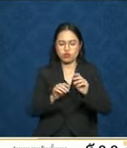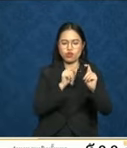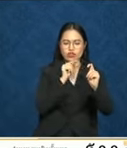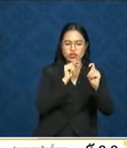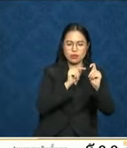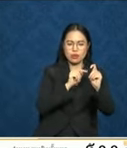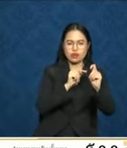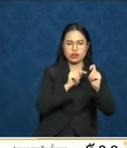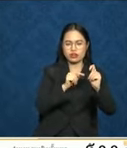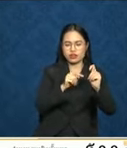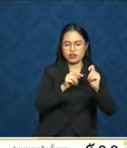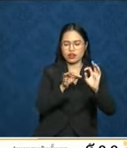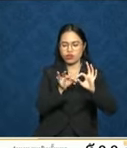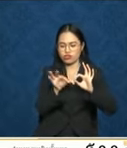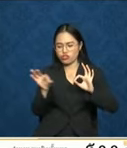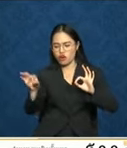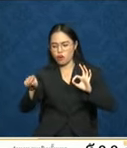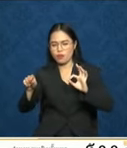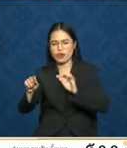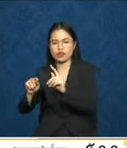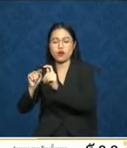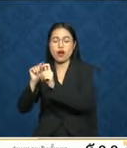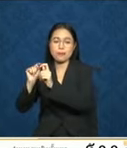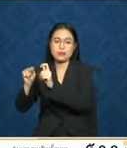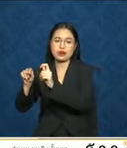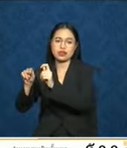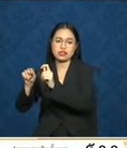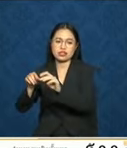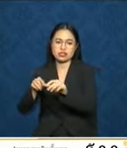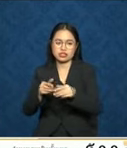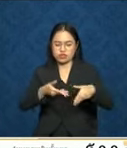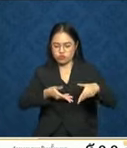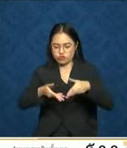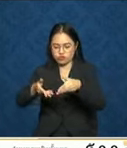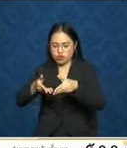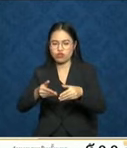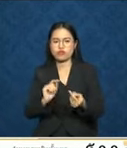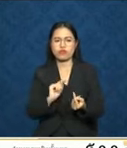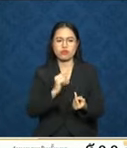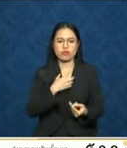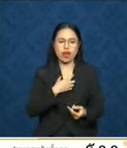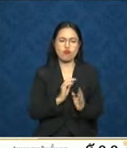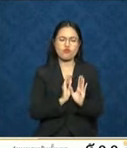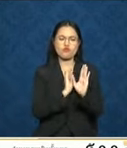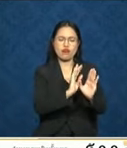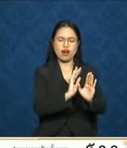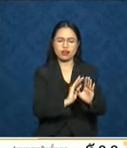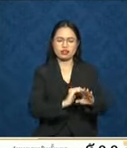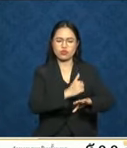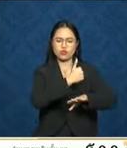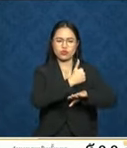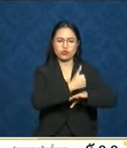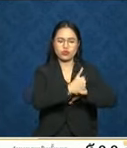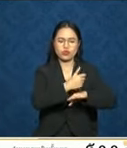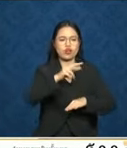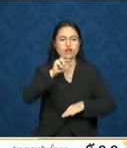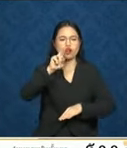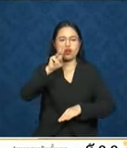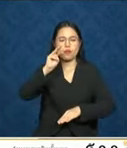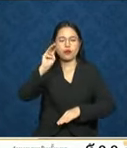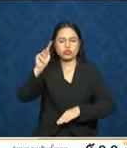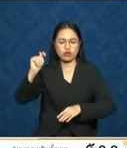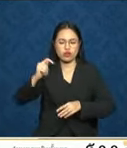ตำบลเชียนเขาอำเภอเฉลิมพระเกียรติผมจึงเรียนท่านประธานผ่านไปยังอธิบดีกรมชลประทานและรัฐมนตรีว่าการกระทรวงเก